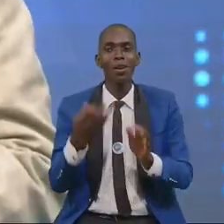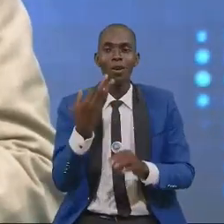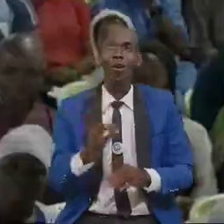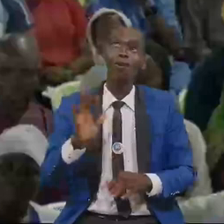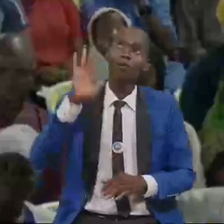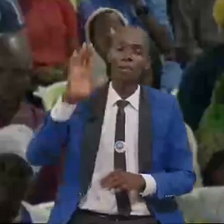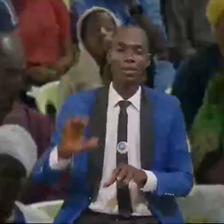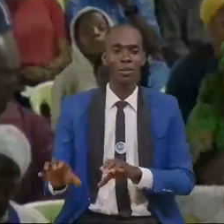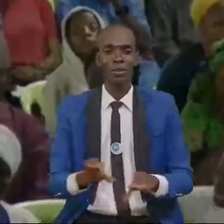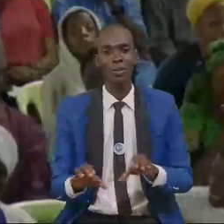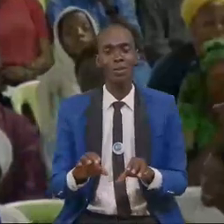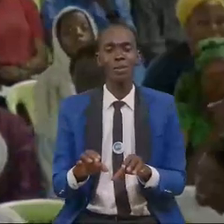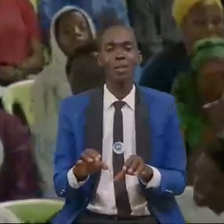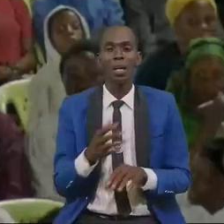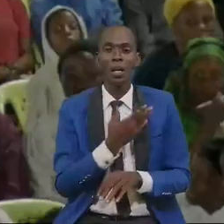jeux